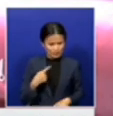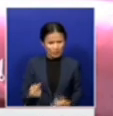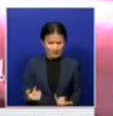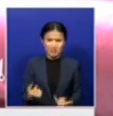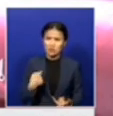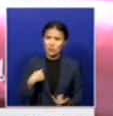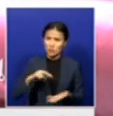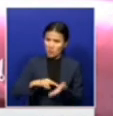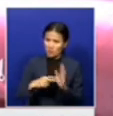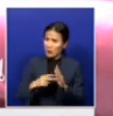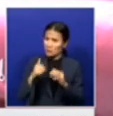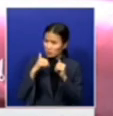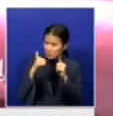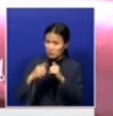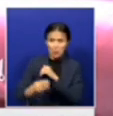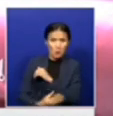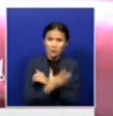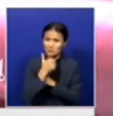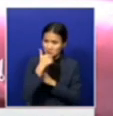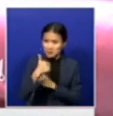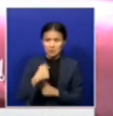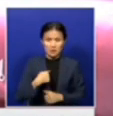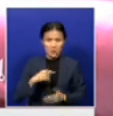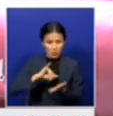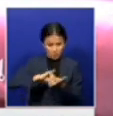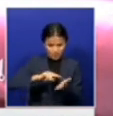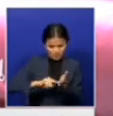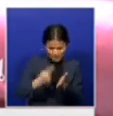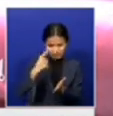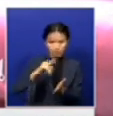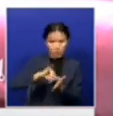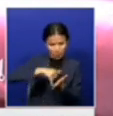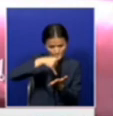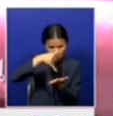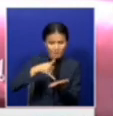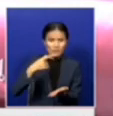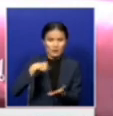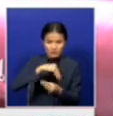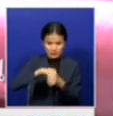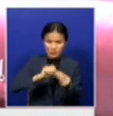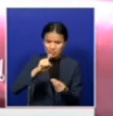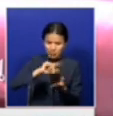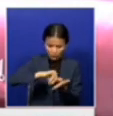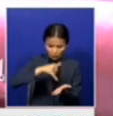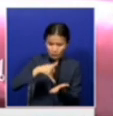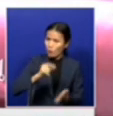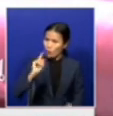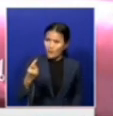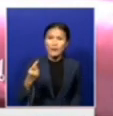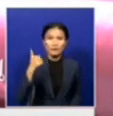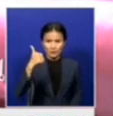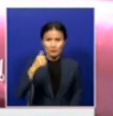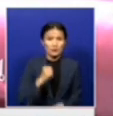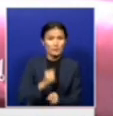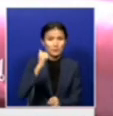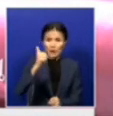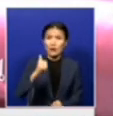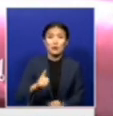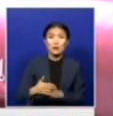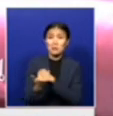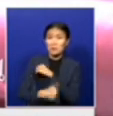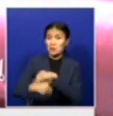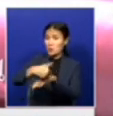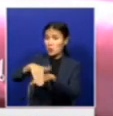น้อยที่สุดนะครับเราสามารถเริ่มต้นนับหนึ่งทางเศรษฐกิจใหม่ได้ใหม่ก่อนประเทศที่เขาเคยแซง